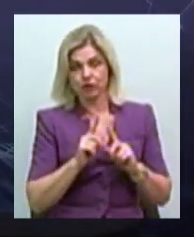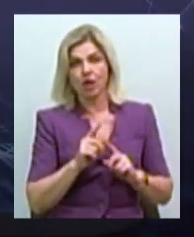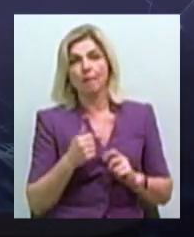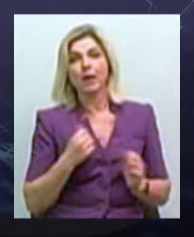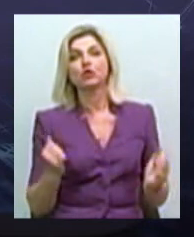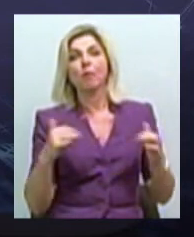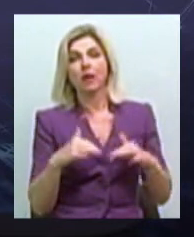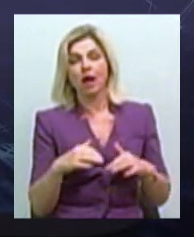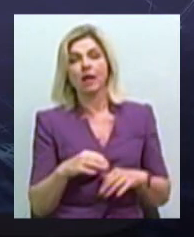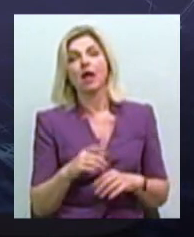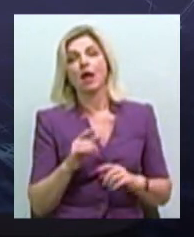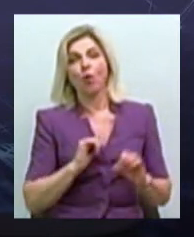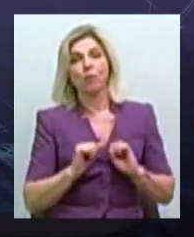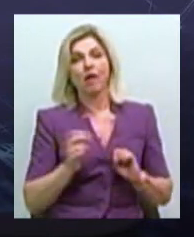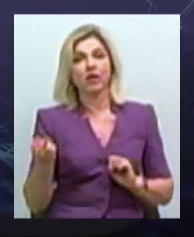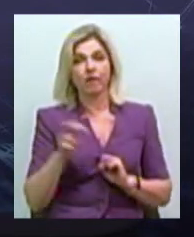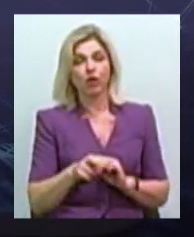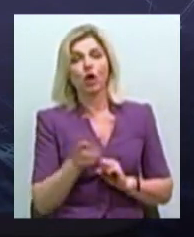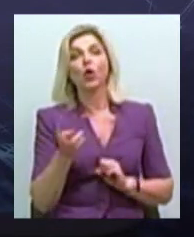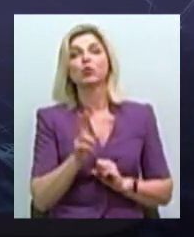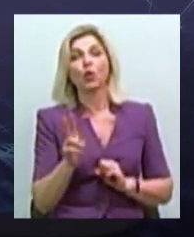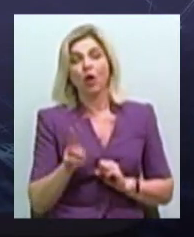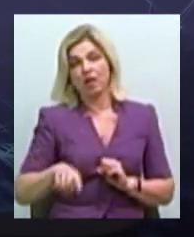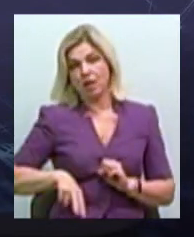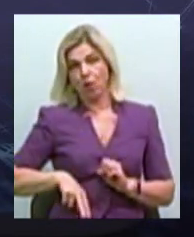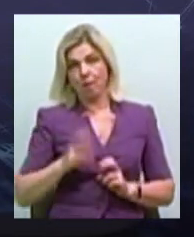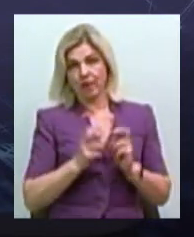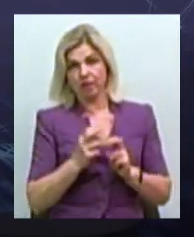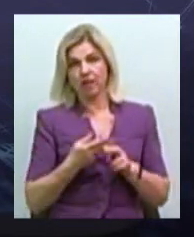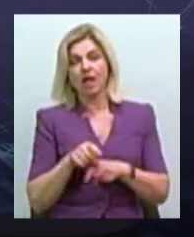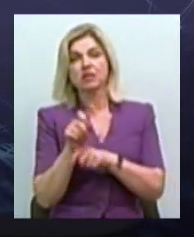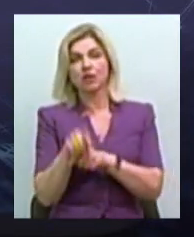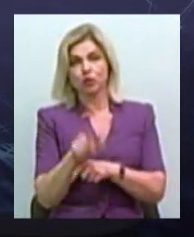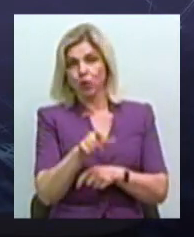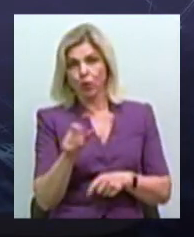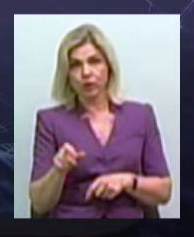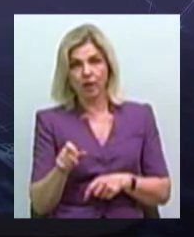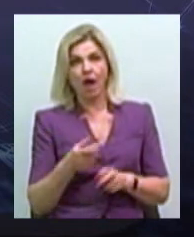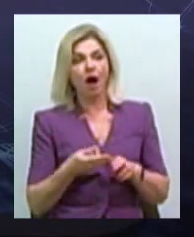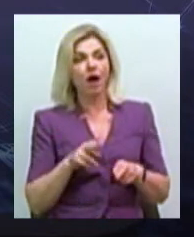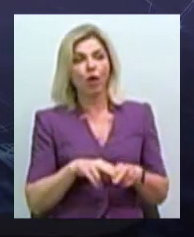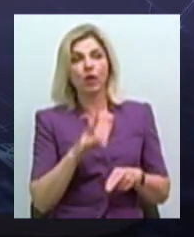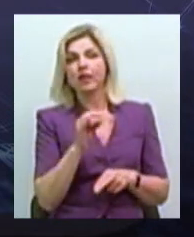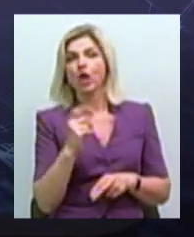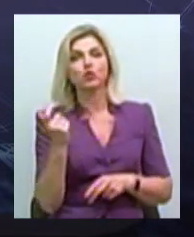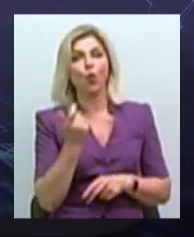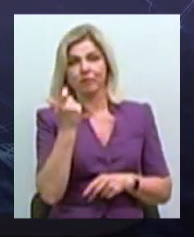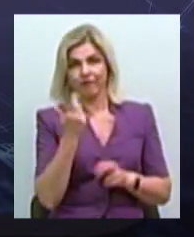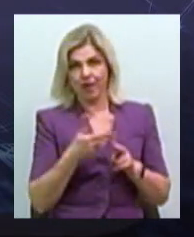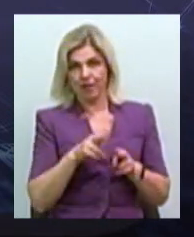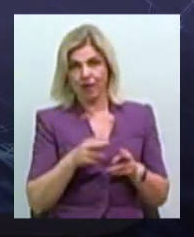стивидоров. Приходит кто? Приходят директора предприятий, это назначенные люди, это не собственники этих